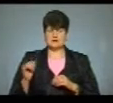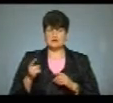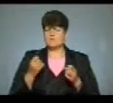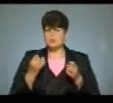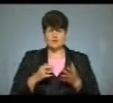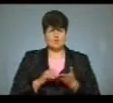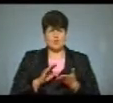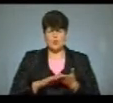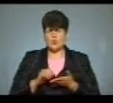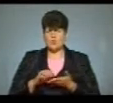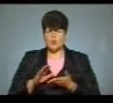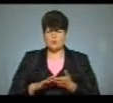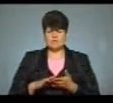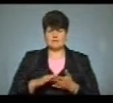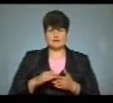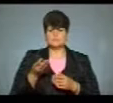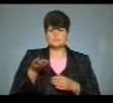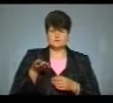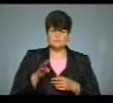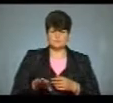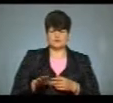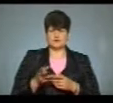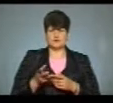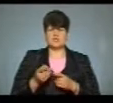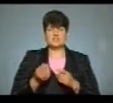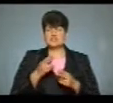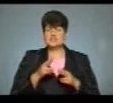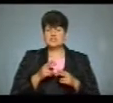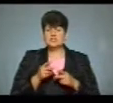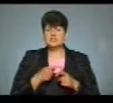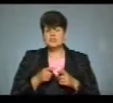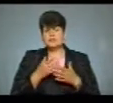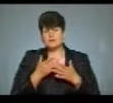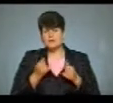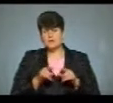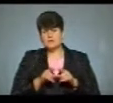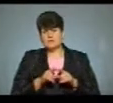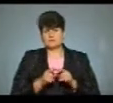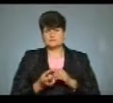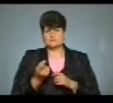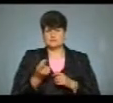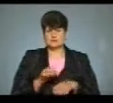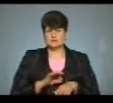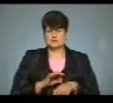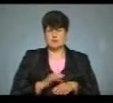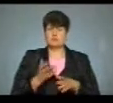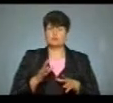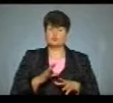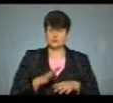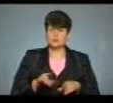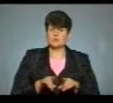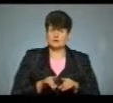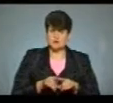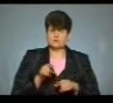облік поголів'я і клінічний огляд, чи нема спалахів подібних, хоча без підозри на африканську чуму свиней. Якщо було щось подібне, тоді відповідно